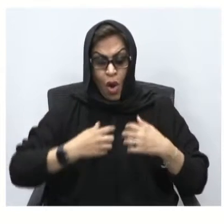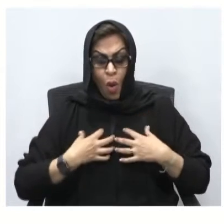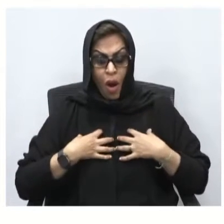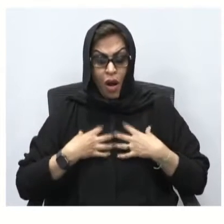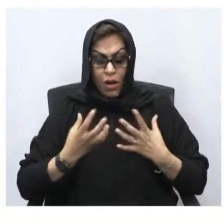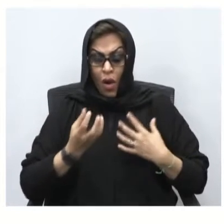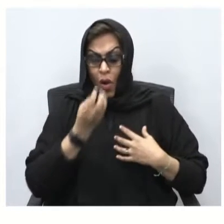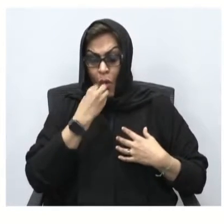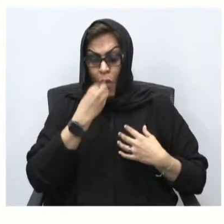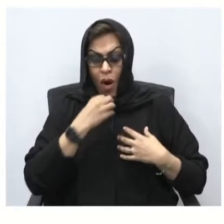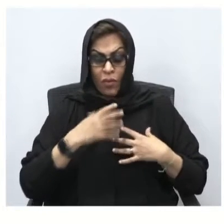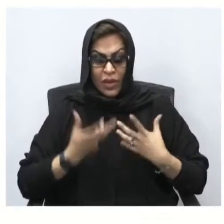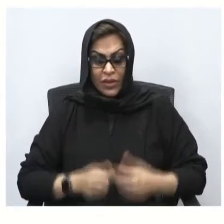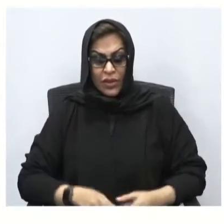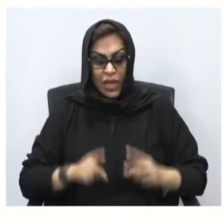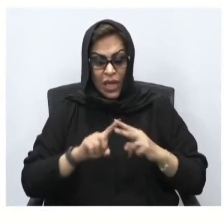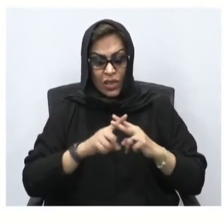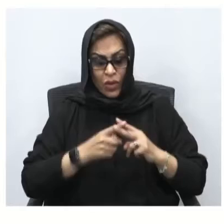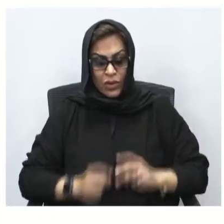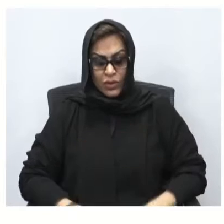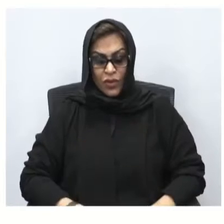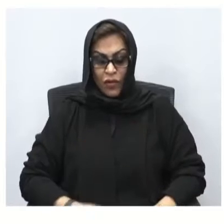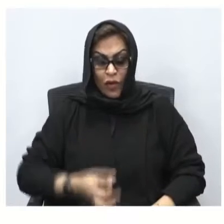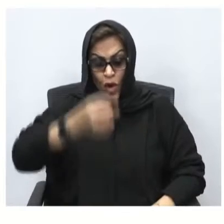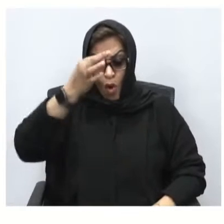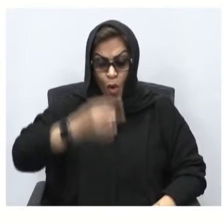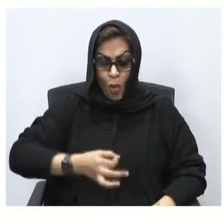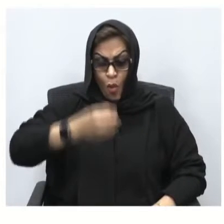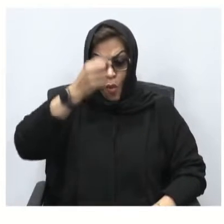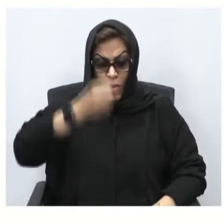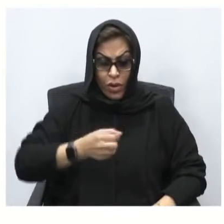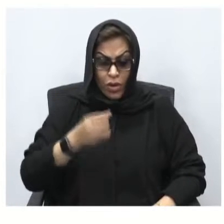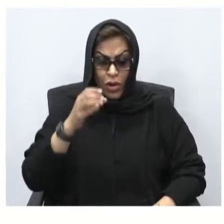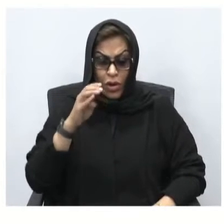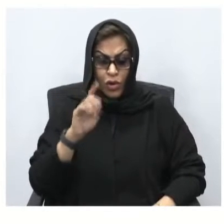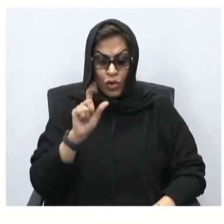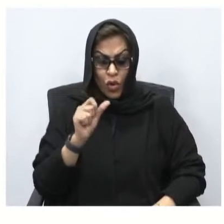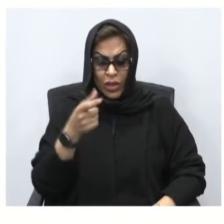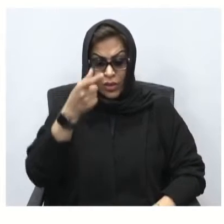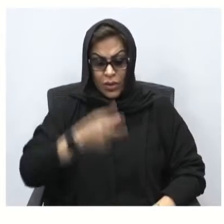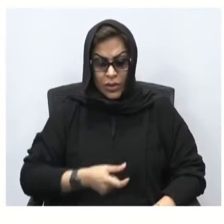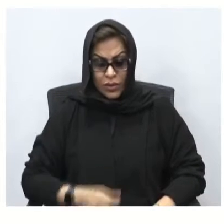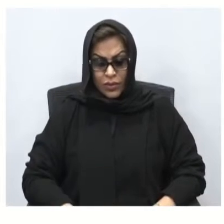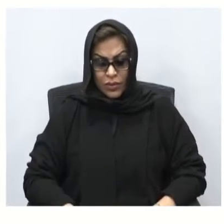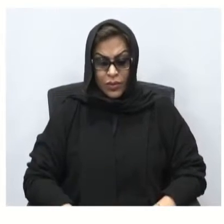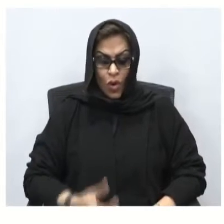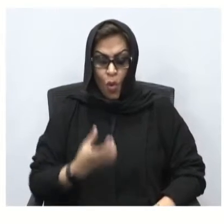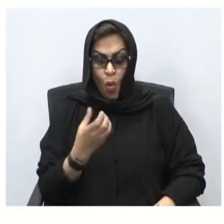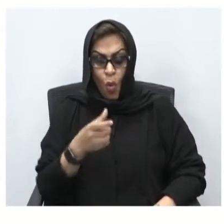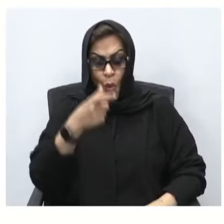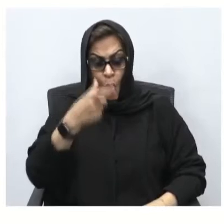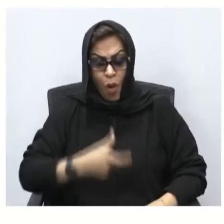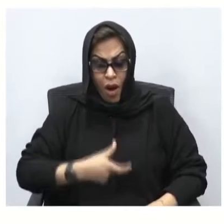الهوائيه ما هي الادوات التي سنحتاجها انبوب كرتوني مقوى مثل